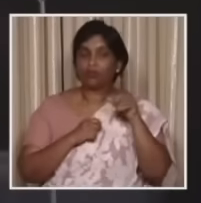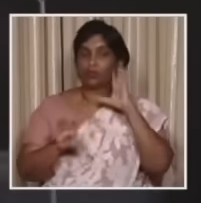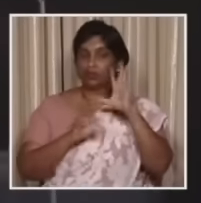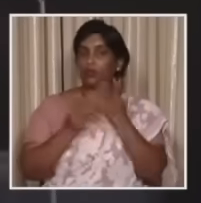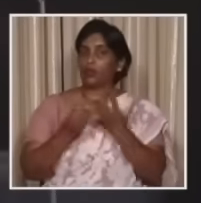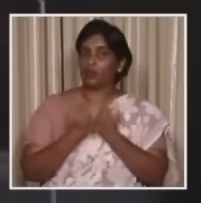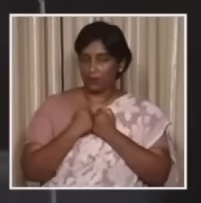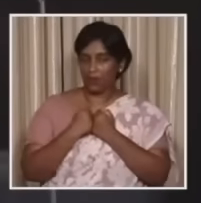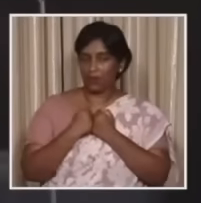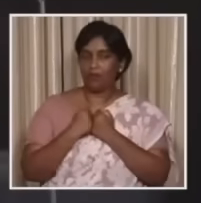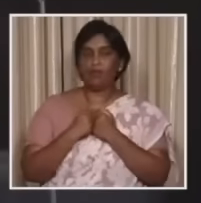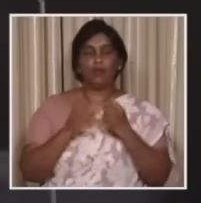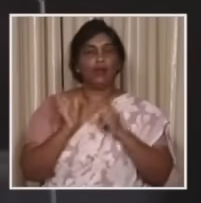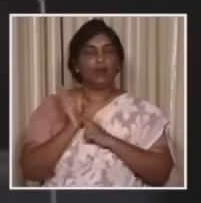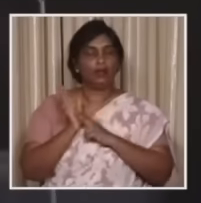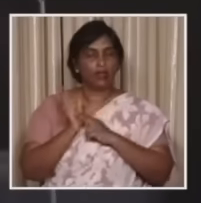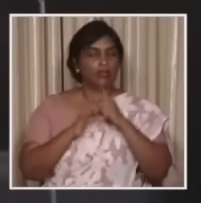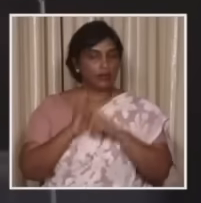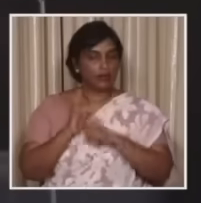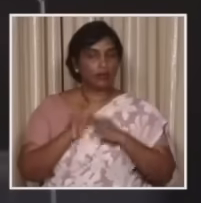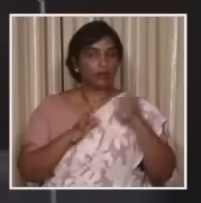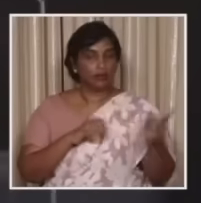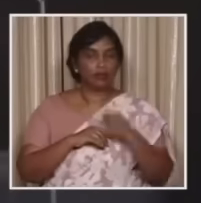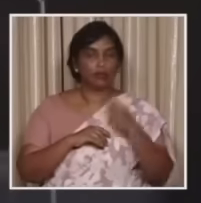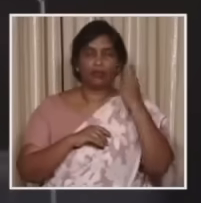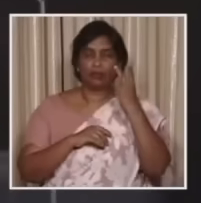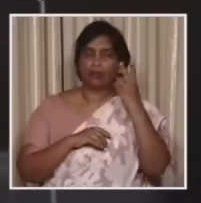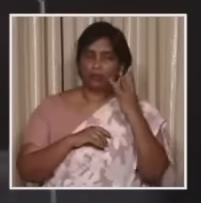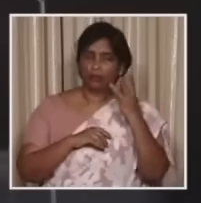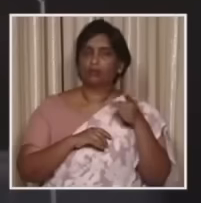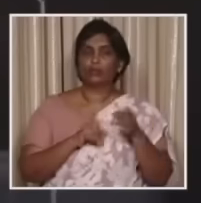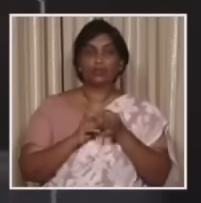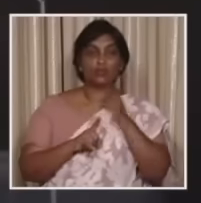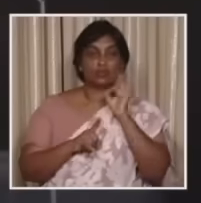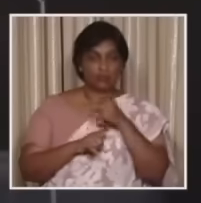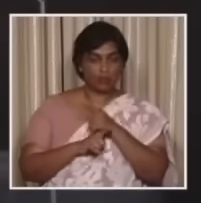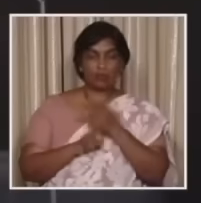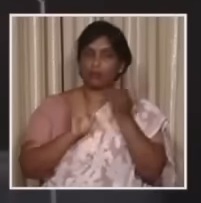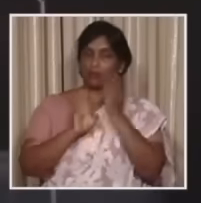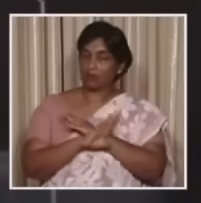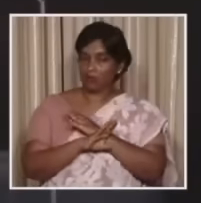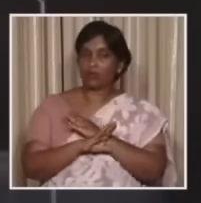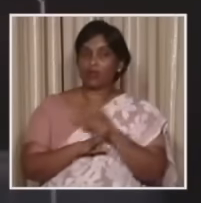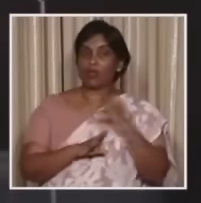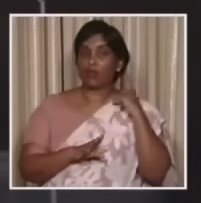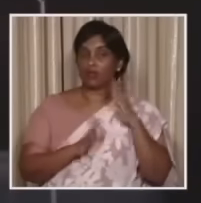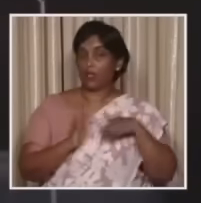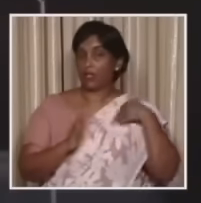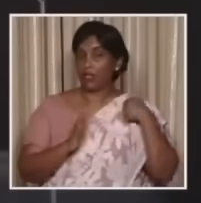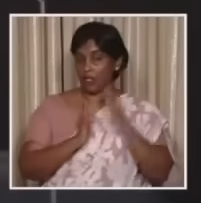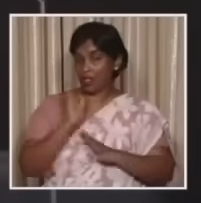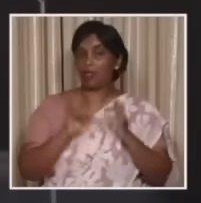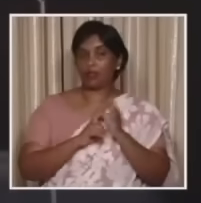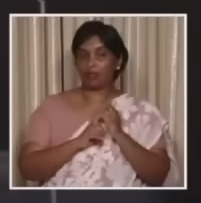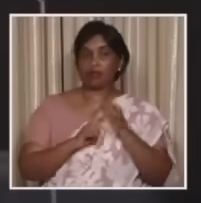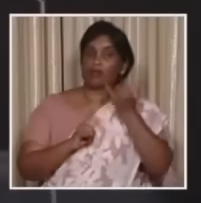එයාට ලැබුණා ඊළඟට ජයවාදන දිනකට දෙතුන් වතාවක් ජනාධිපති එවකට හිටපු ආරක්ෂක ඇමති ඔහුට